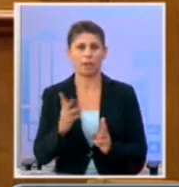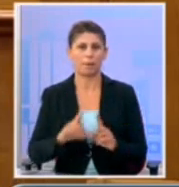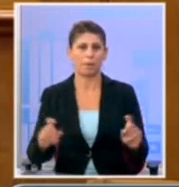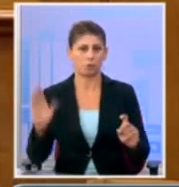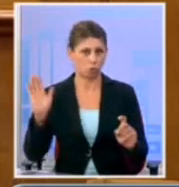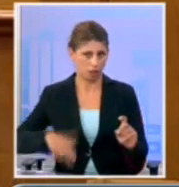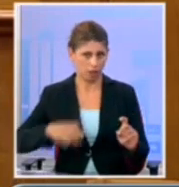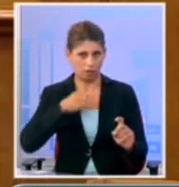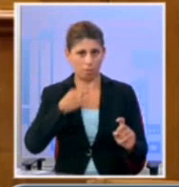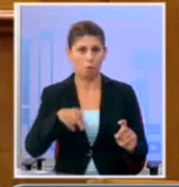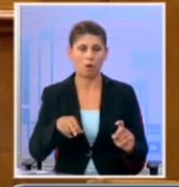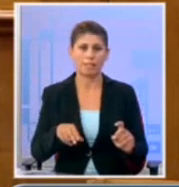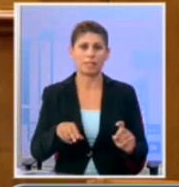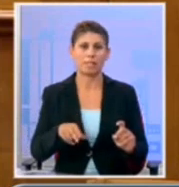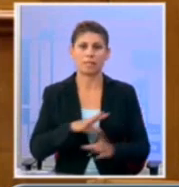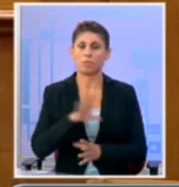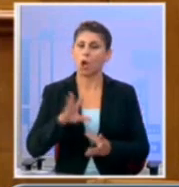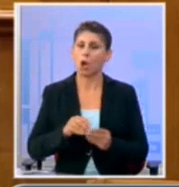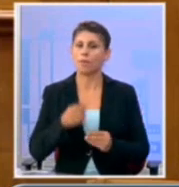να κάνει με αυτά που είπα